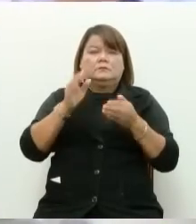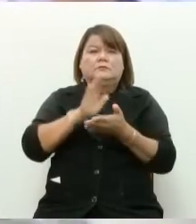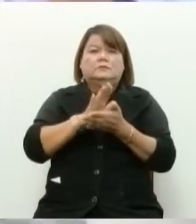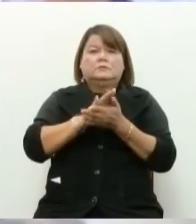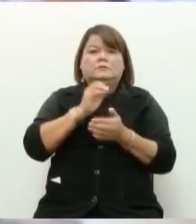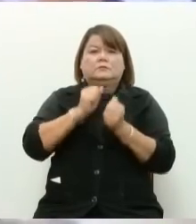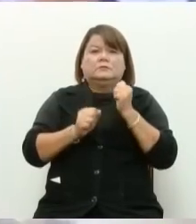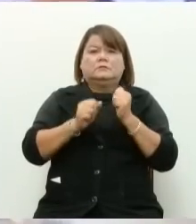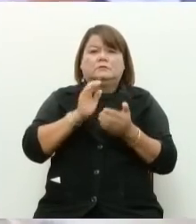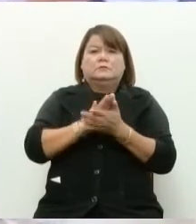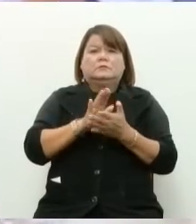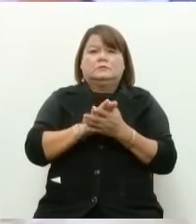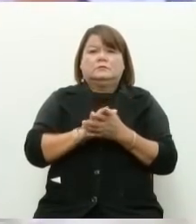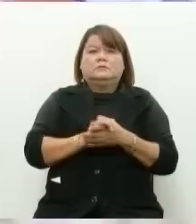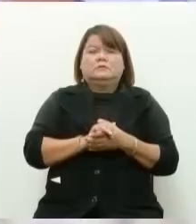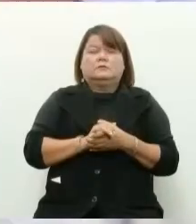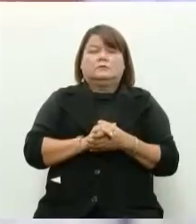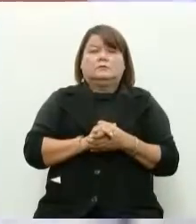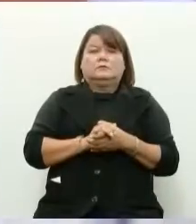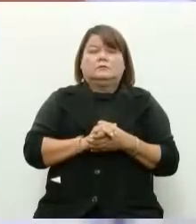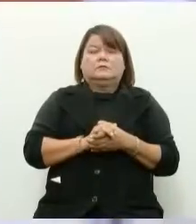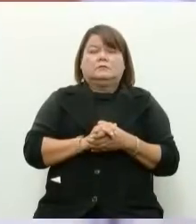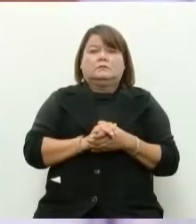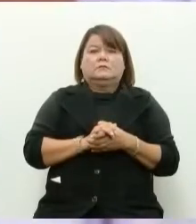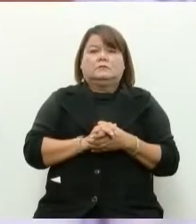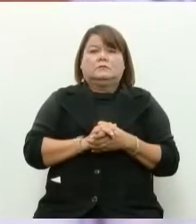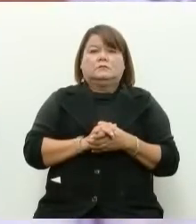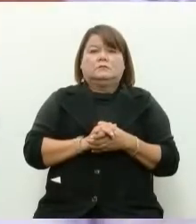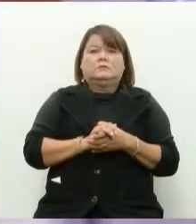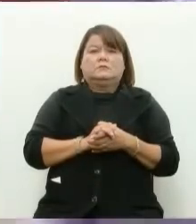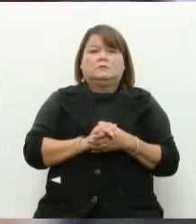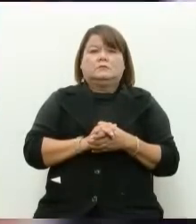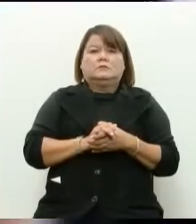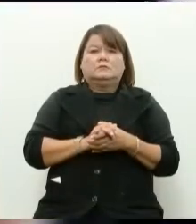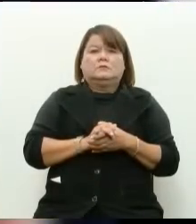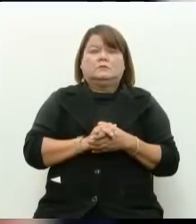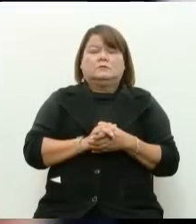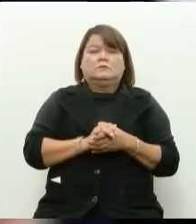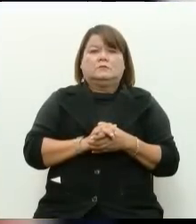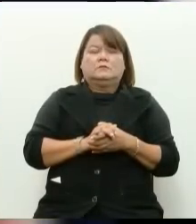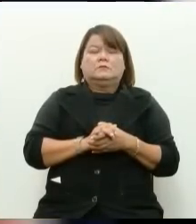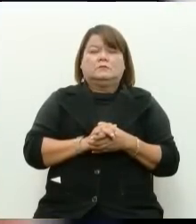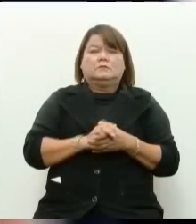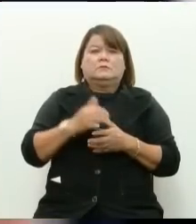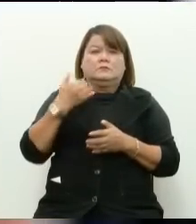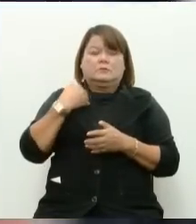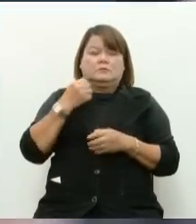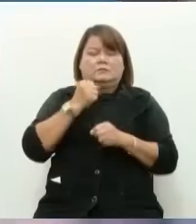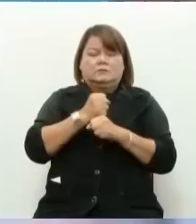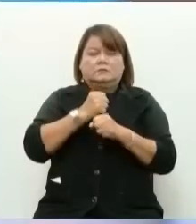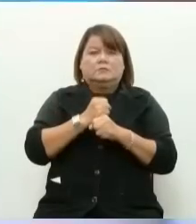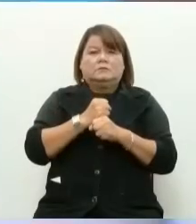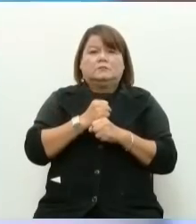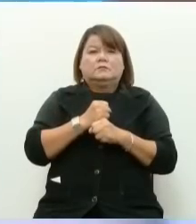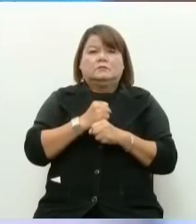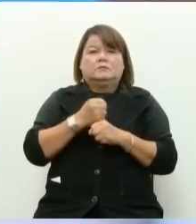นและผู้บริหารที่หนักมากก็คือท่านรองผู้บริหารเราทำงานกันอย่างมีคุ